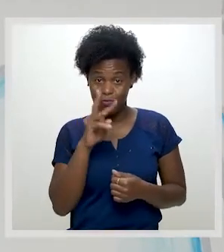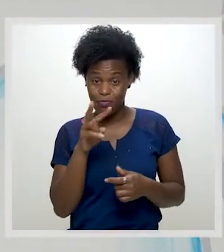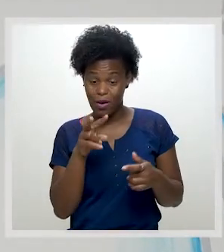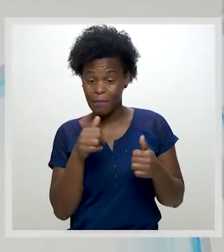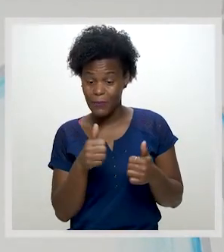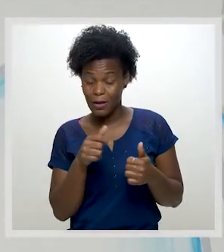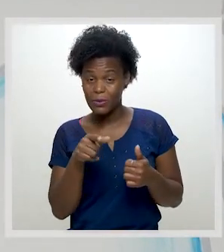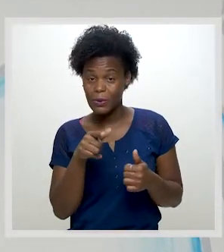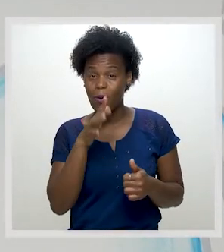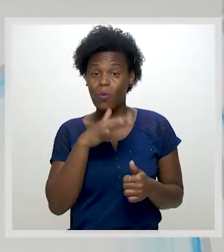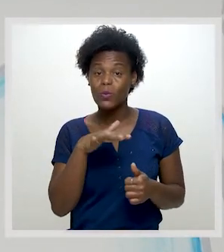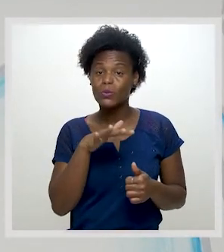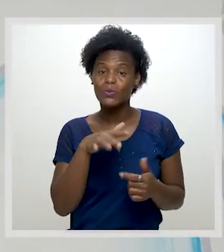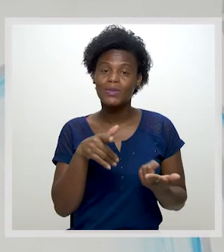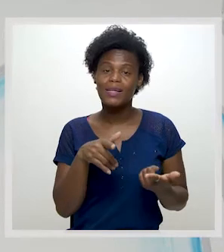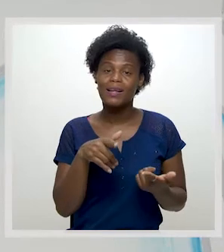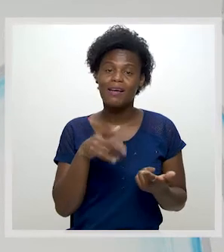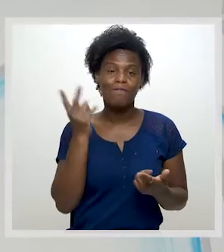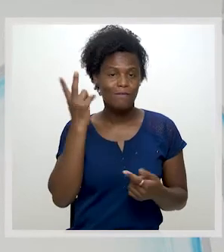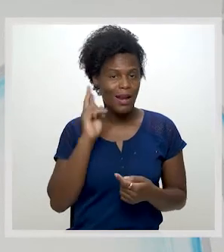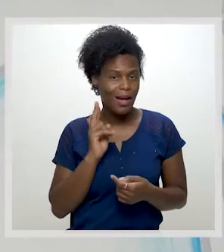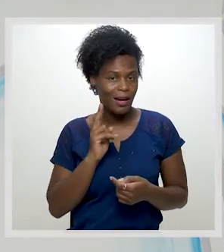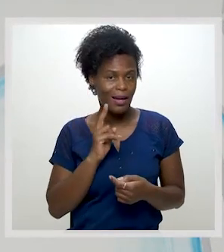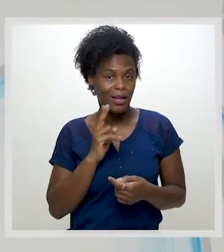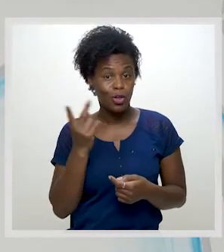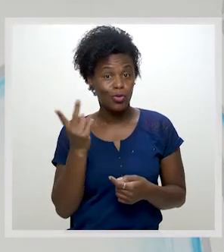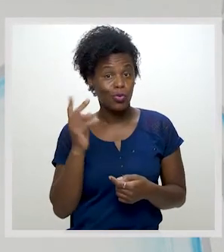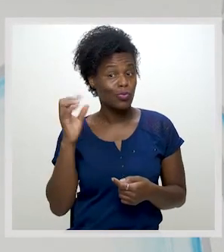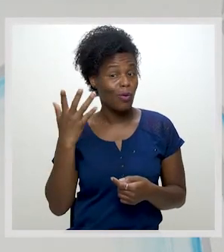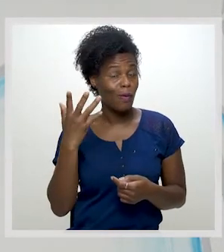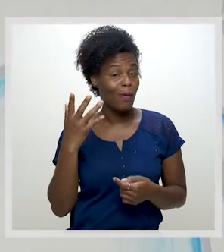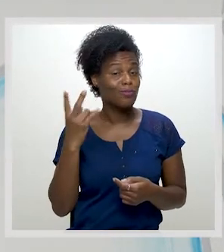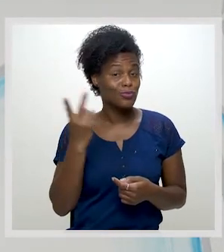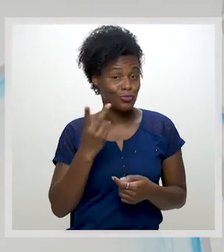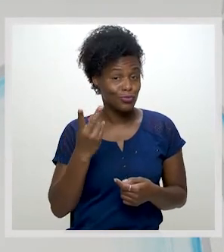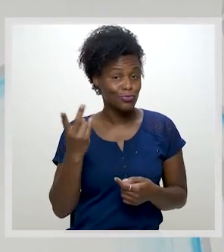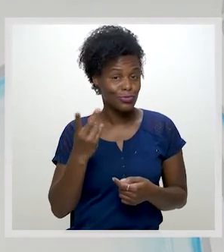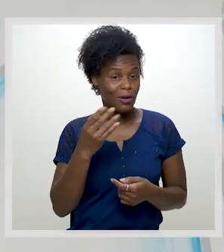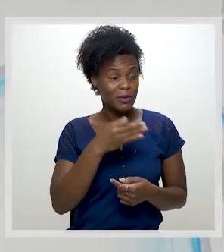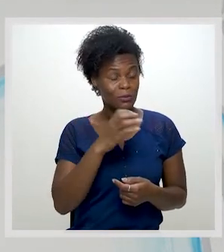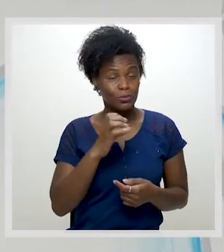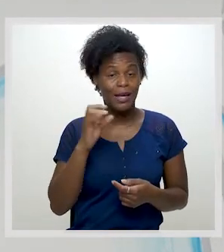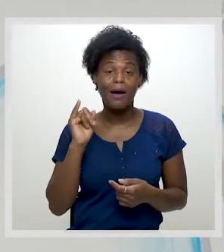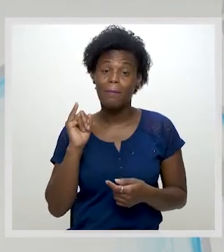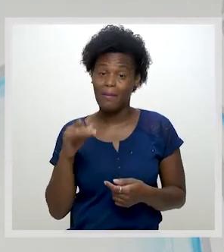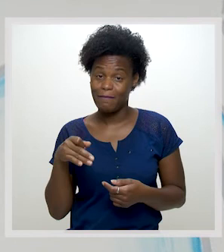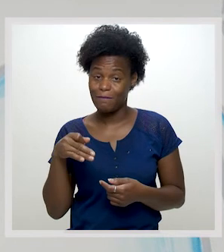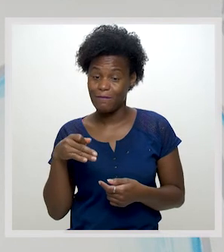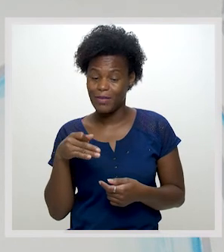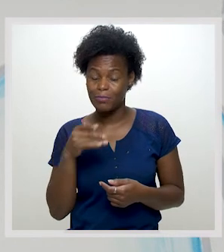as utilisé les valeurs des deux temps pour pouvoir compléter cet exercice. C'est